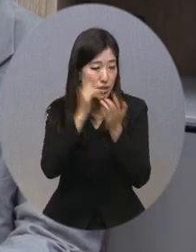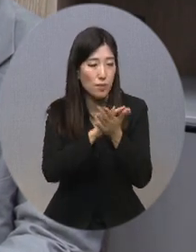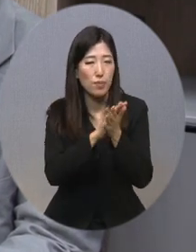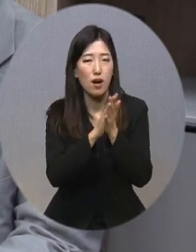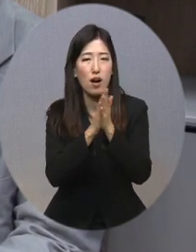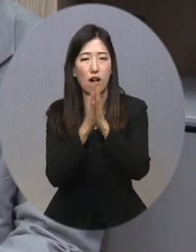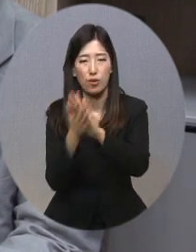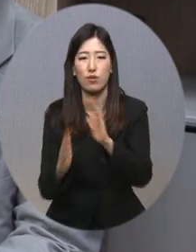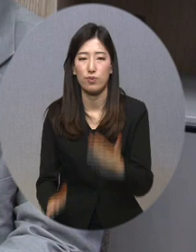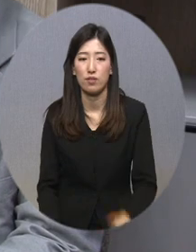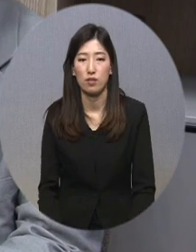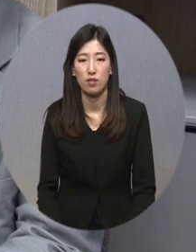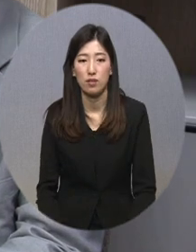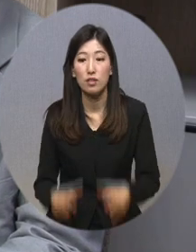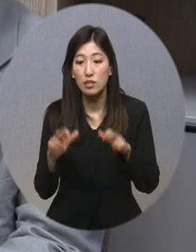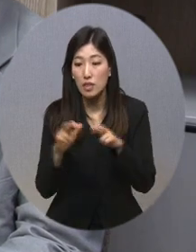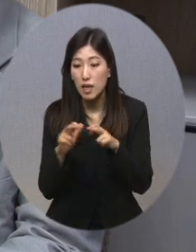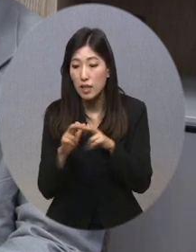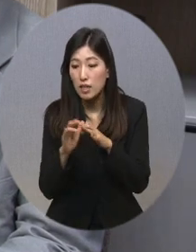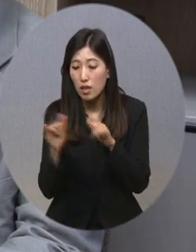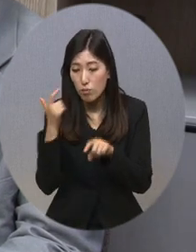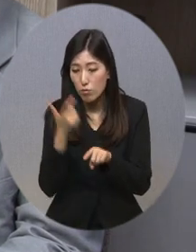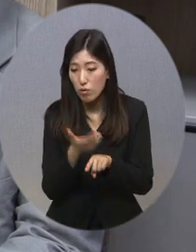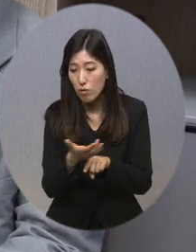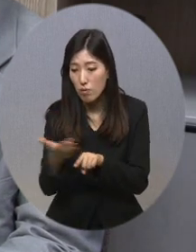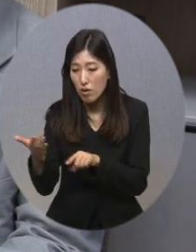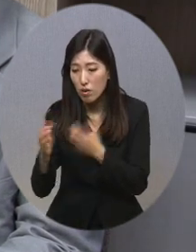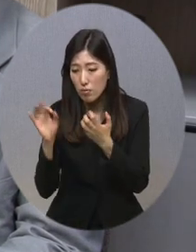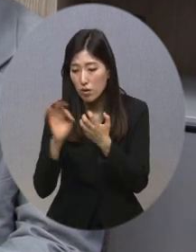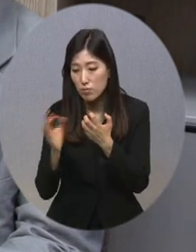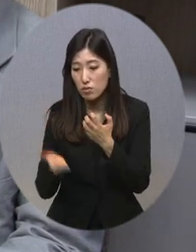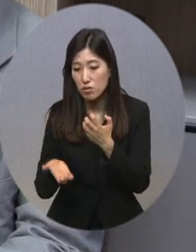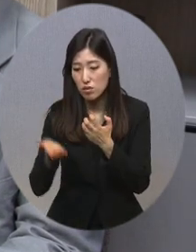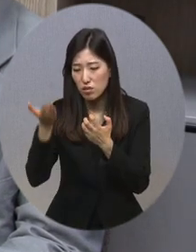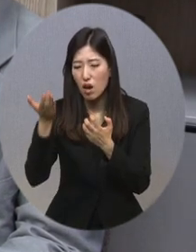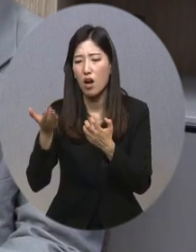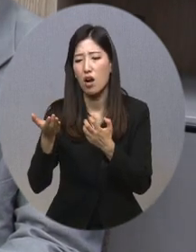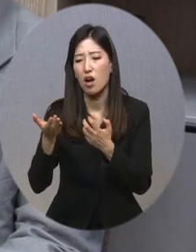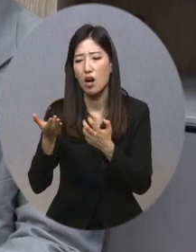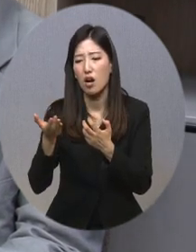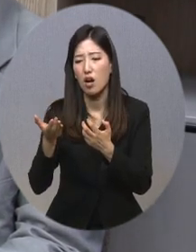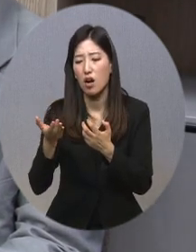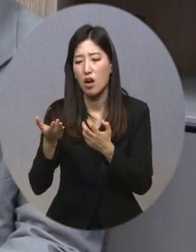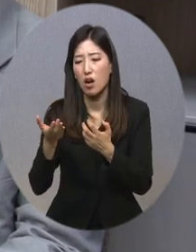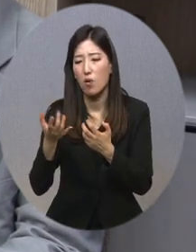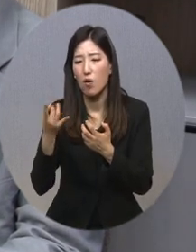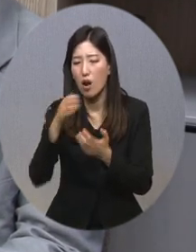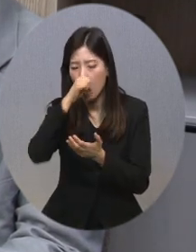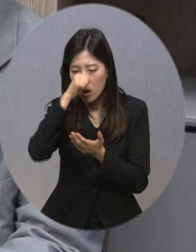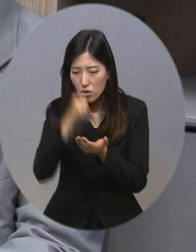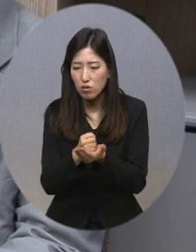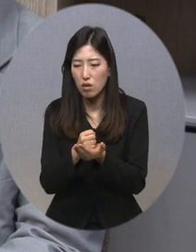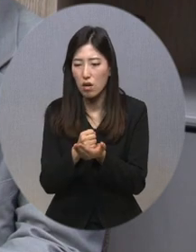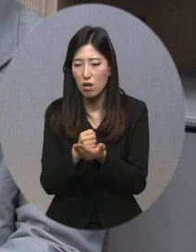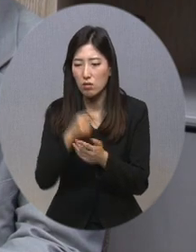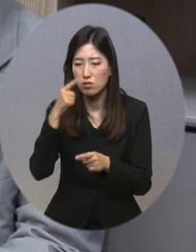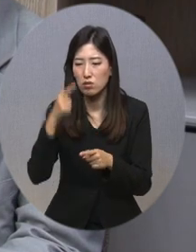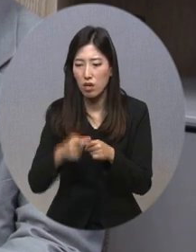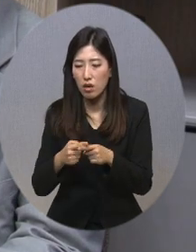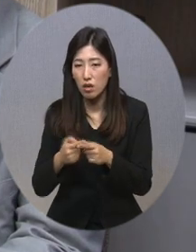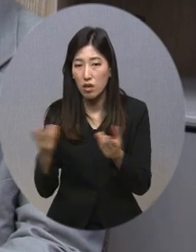장애를 가지신 분들을 조사해 보면 거의 80% 이상이 또 후천적 장애라고 하거든요. 사고나 예. 이런 걸 통해서. 예. 그렇기 때문에 우리도